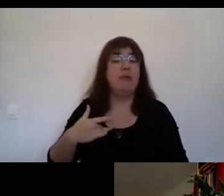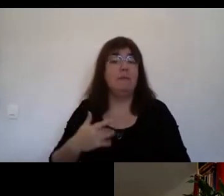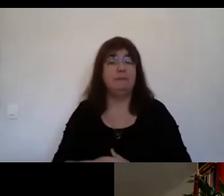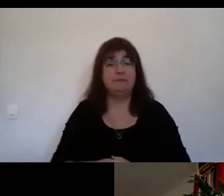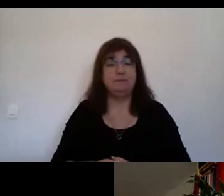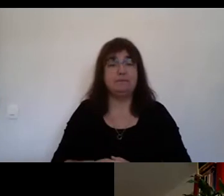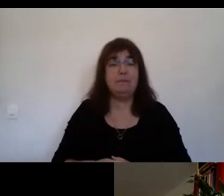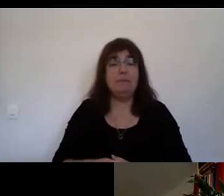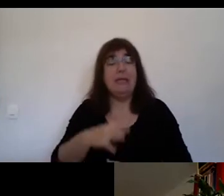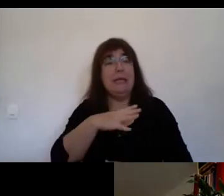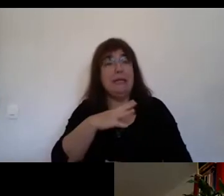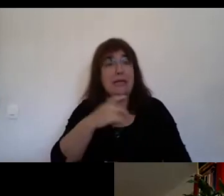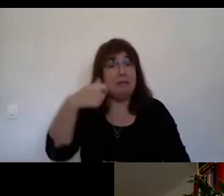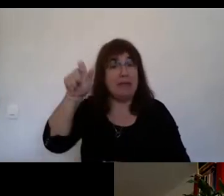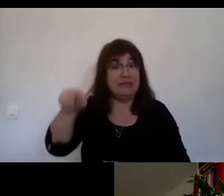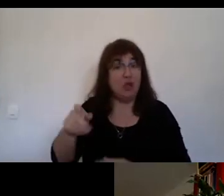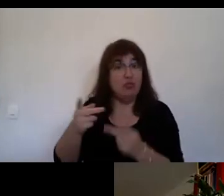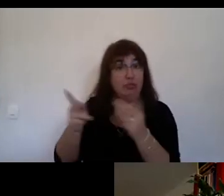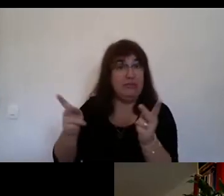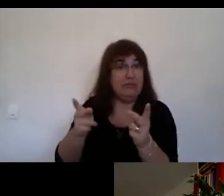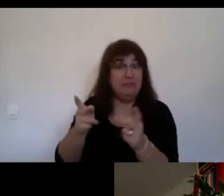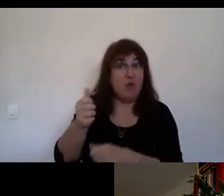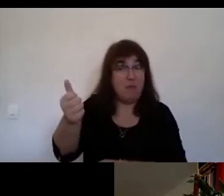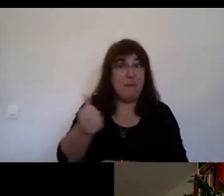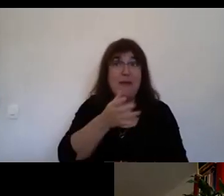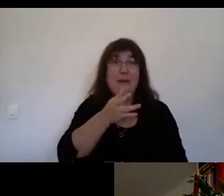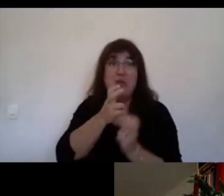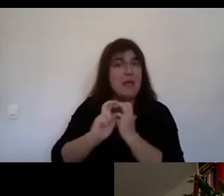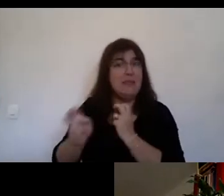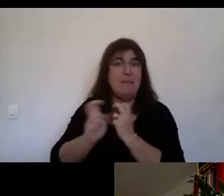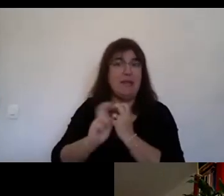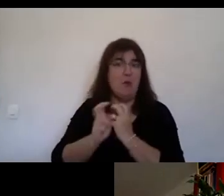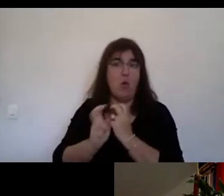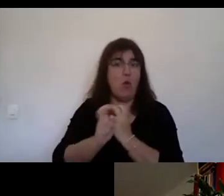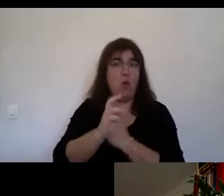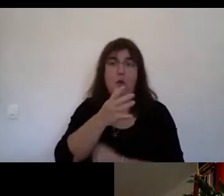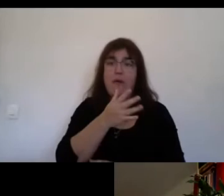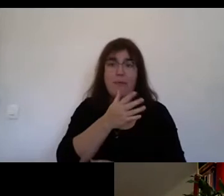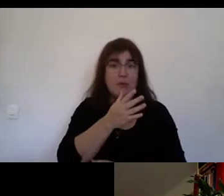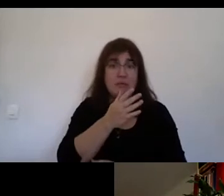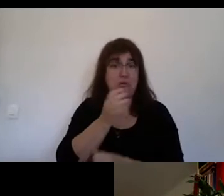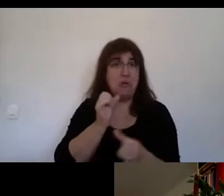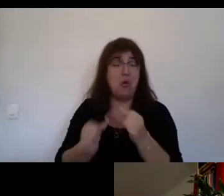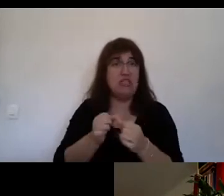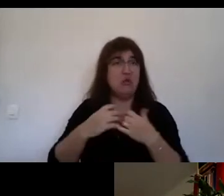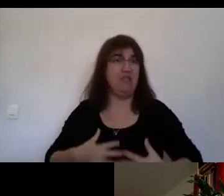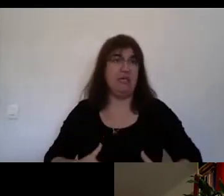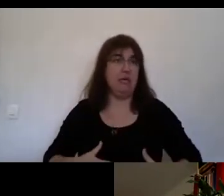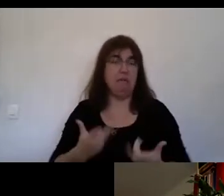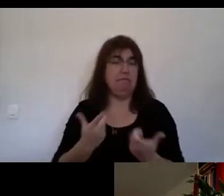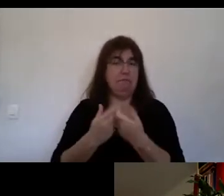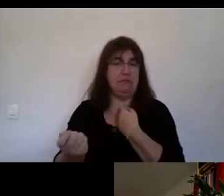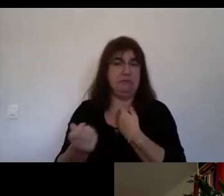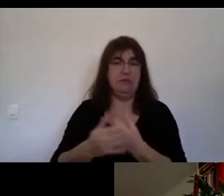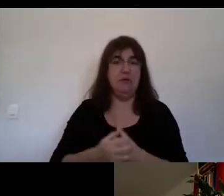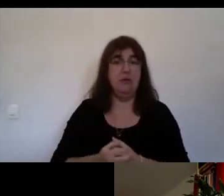il y a certains qui ne peuvent pas se déplacer, qui ne sont pas en condition de venir au musée. Ils ont trouvé